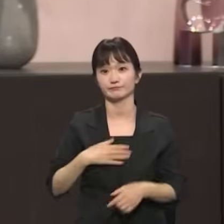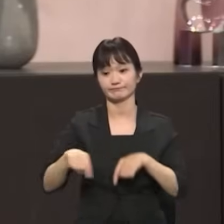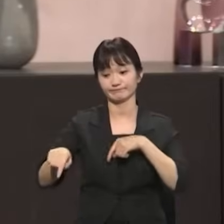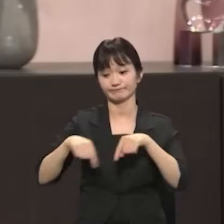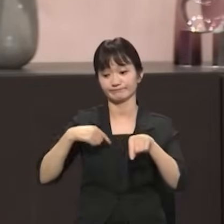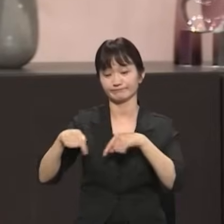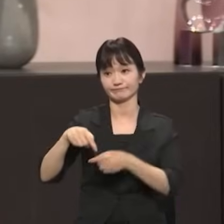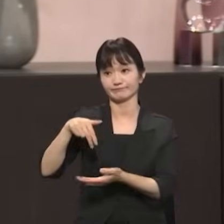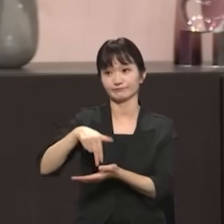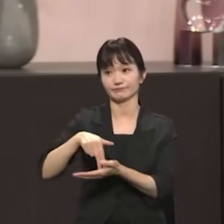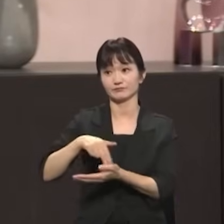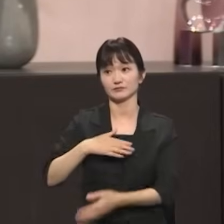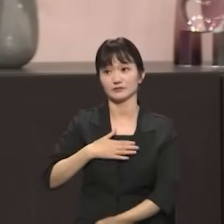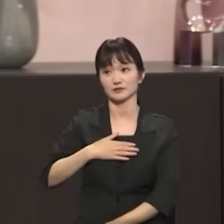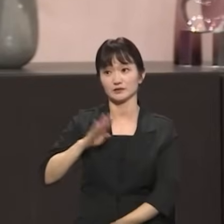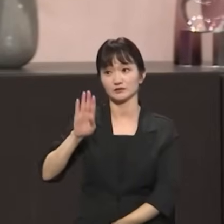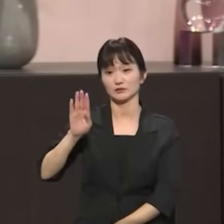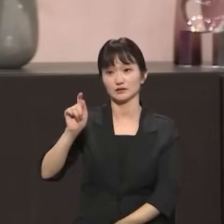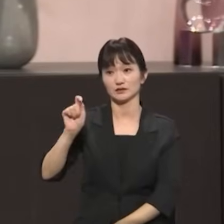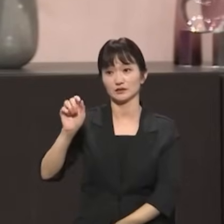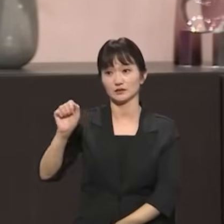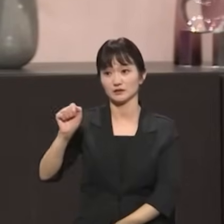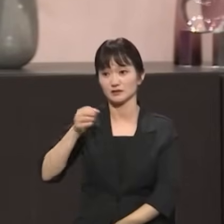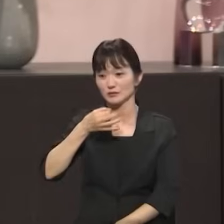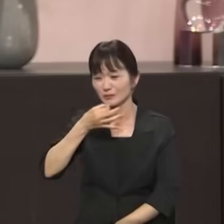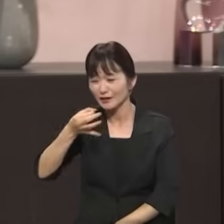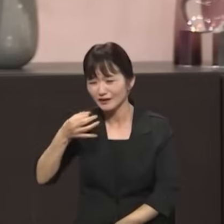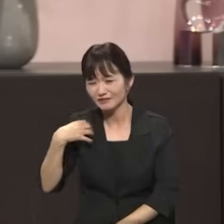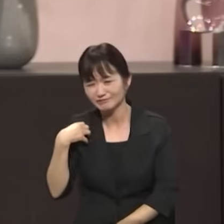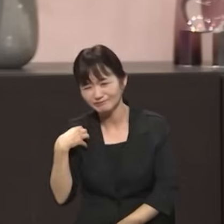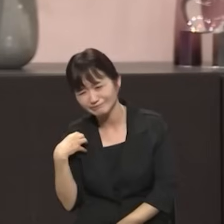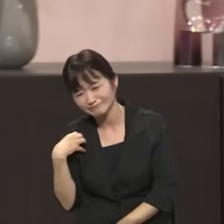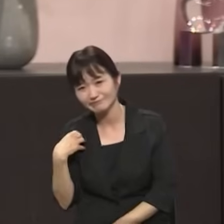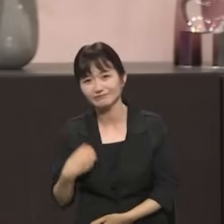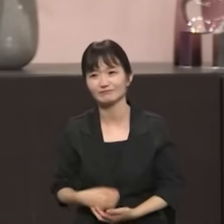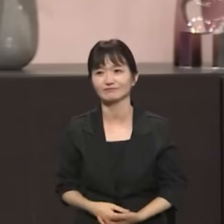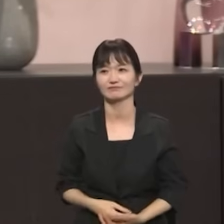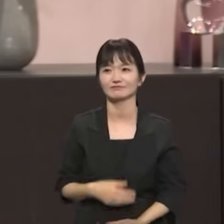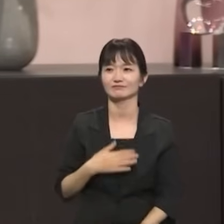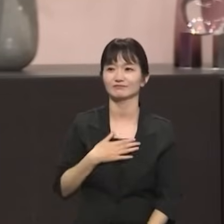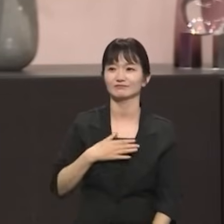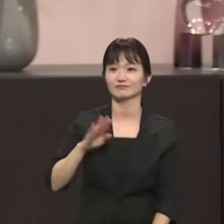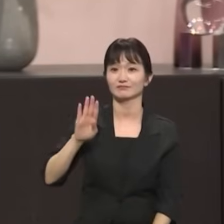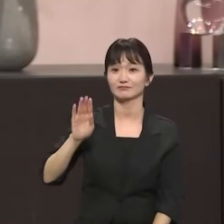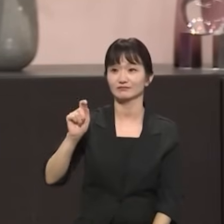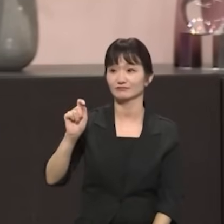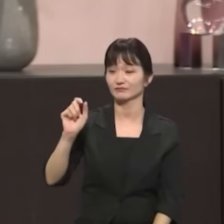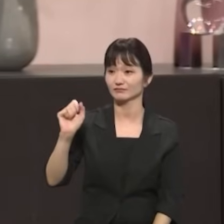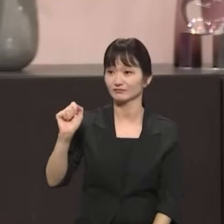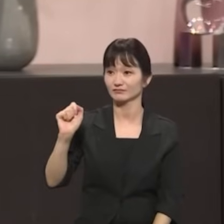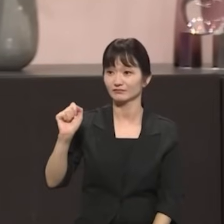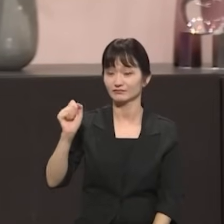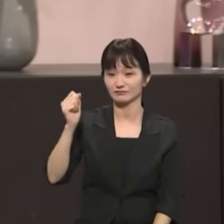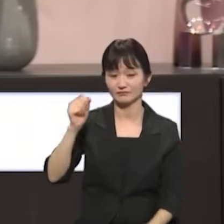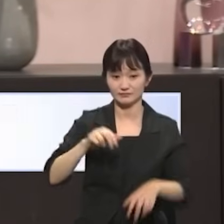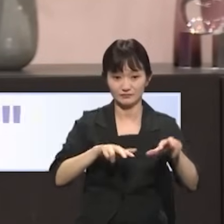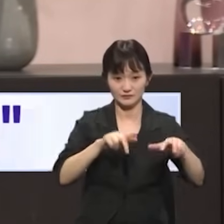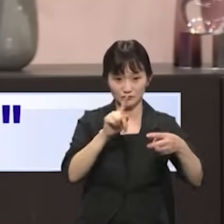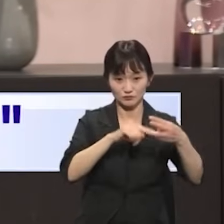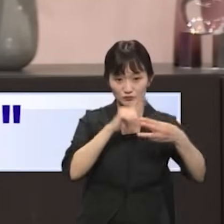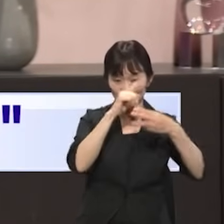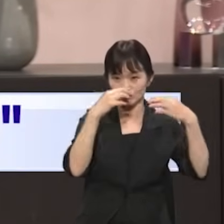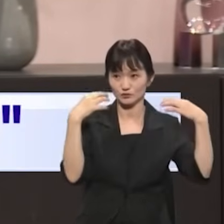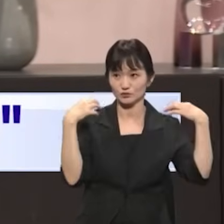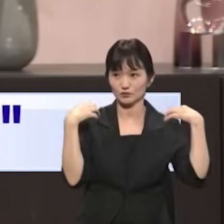입장에서 BTS를 감히 입에 담는 게 굉장히 부담스러운데 저 BTS가 지금 우리 정부가 닥친 여러 가지